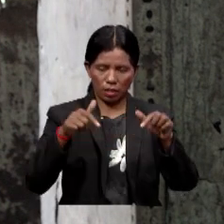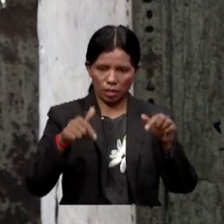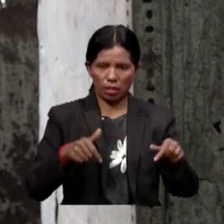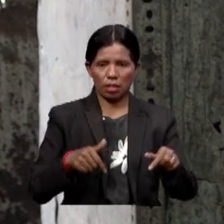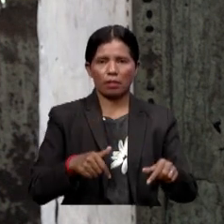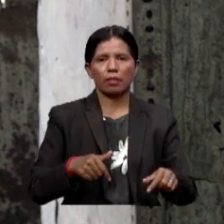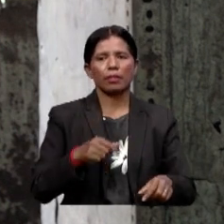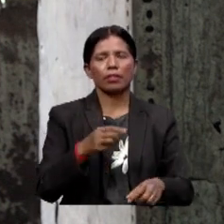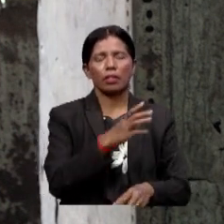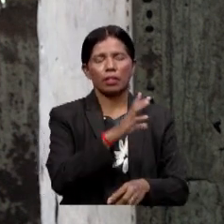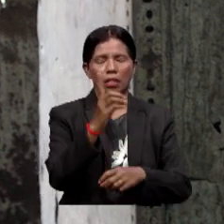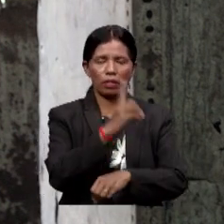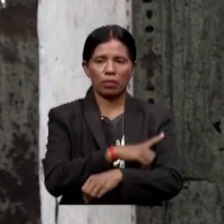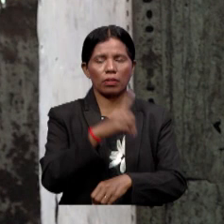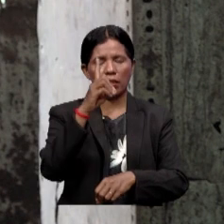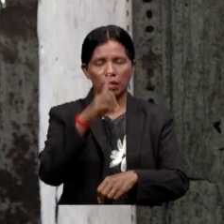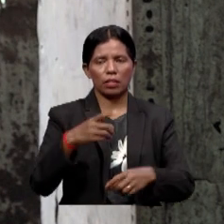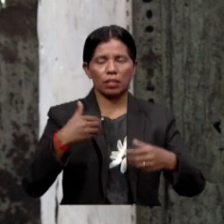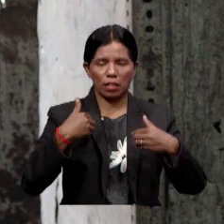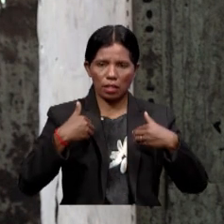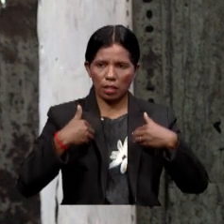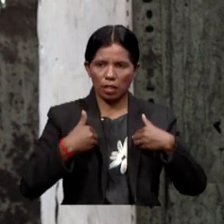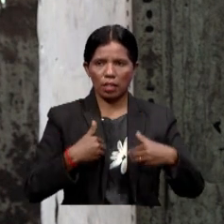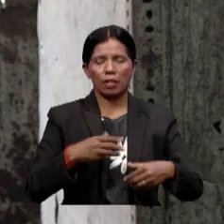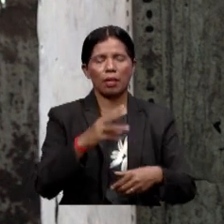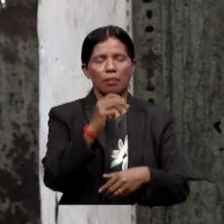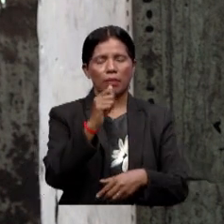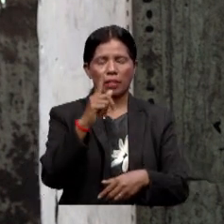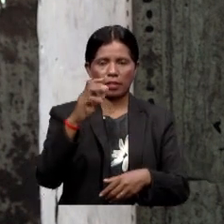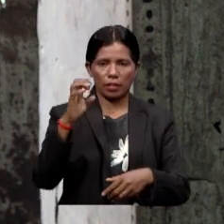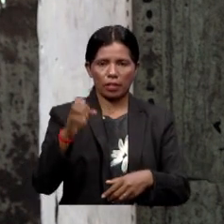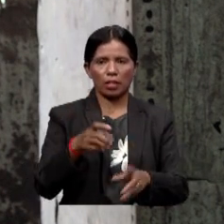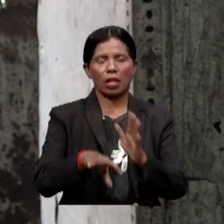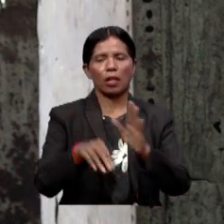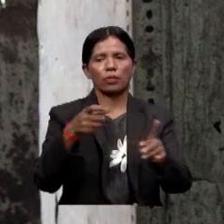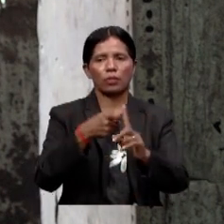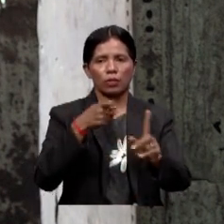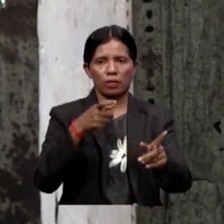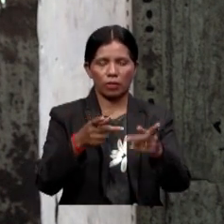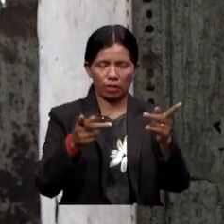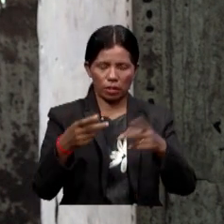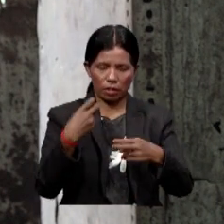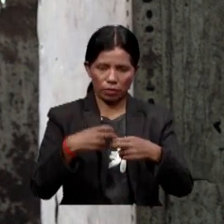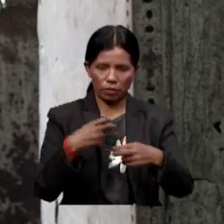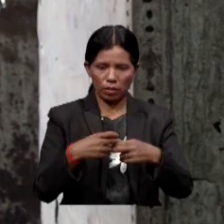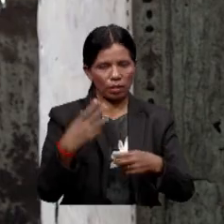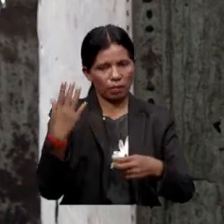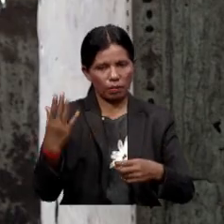lorong ida se mosu milagre, bavo Mateus Marques hori sai husi situasaun difisil nei.